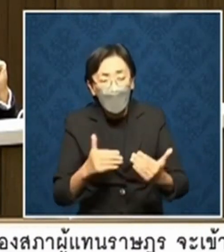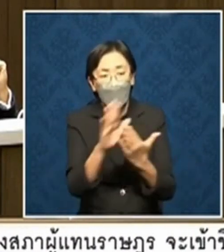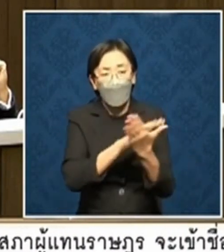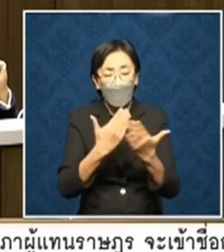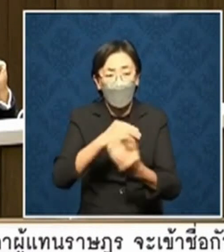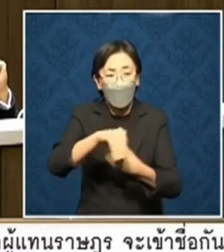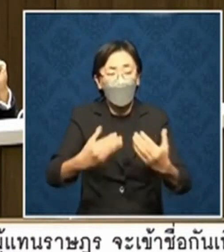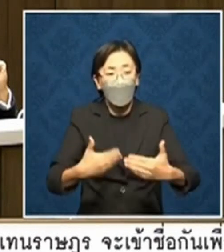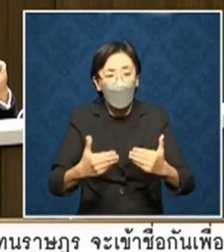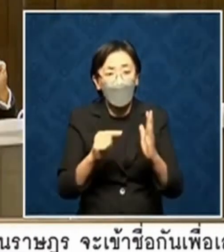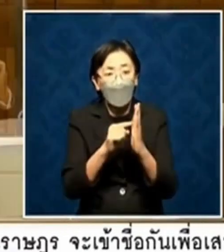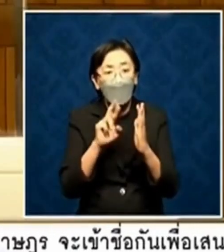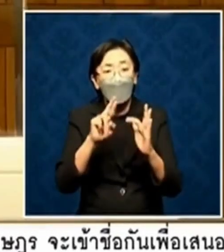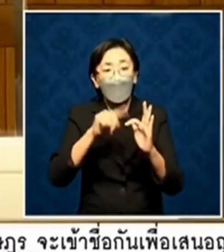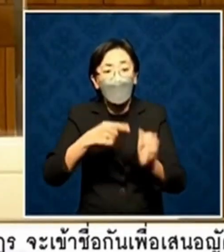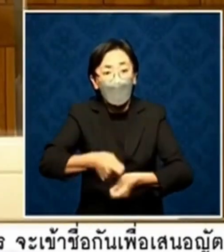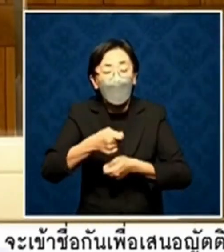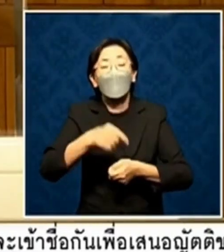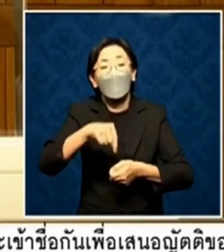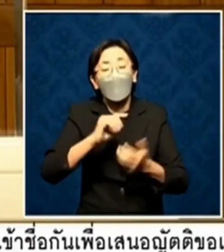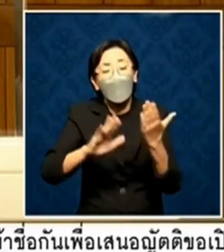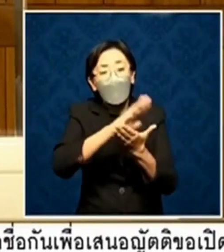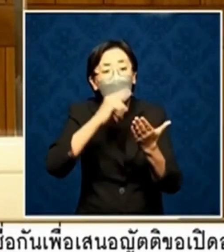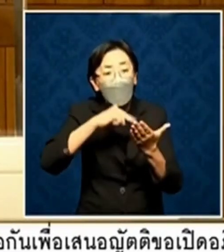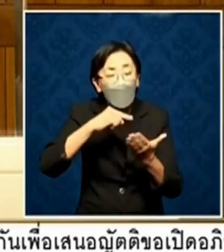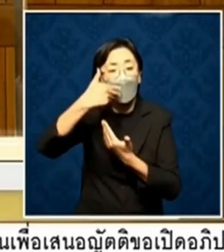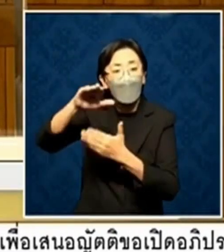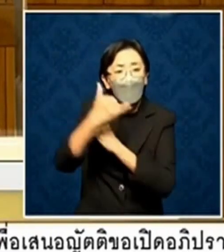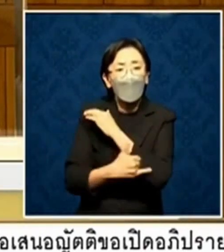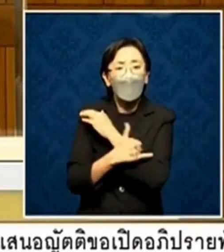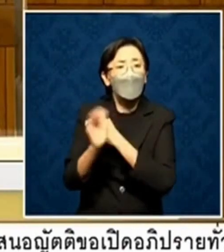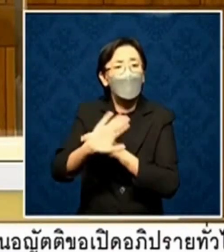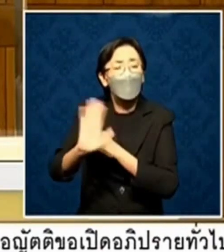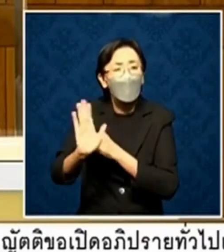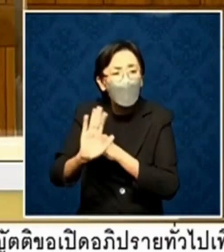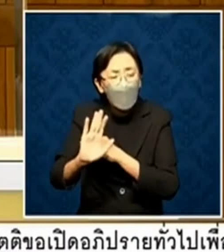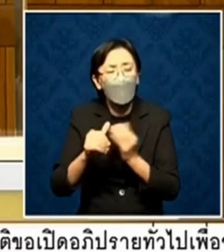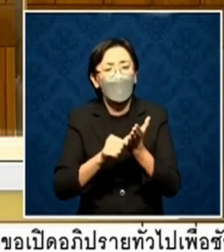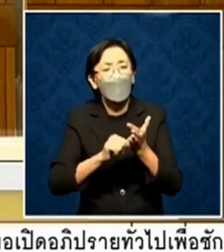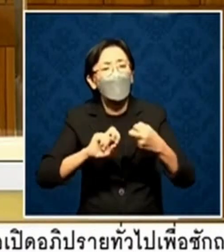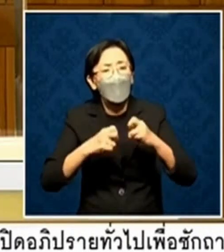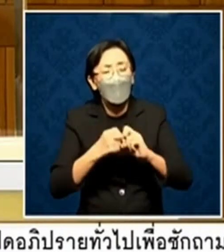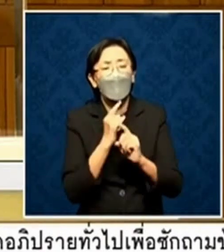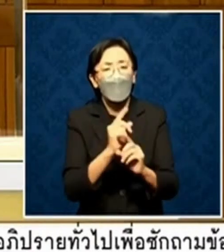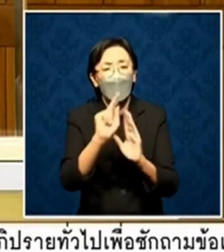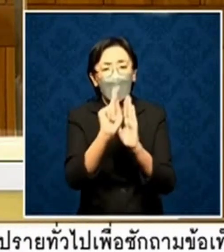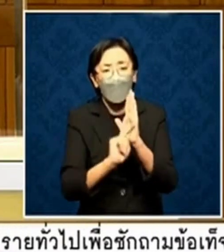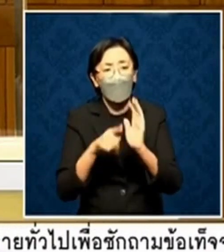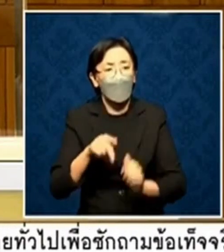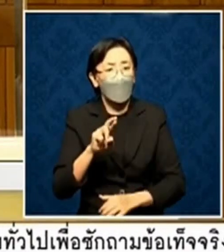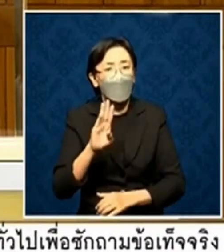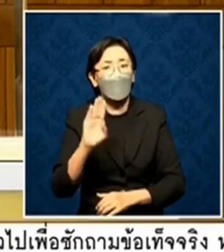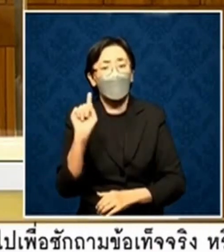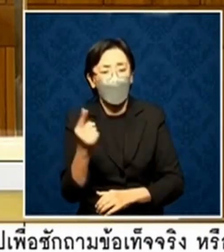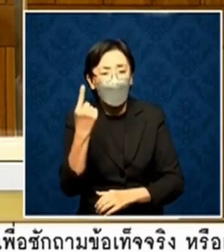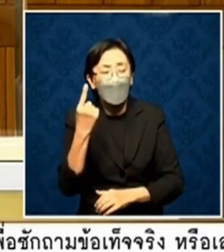าติยกสมบัติของชาติให้บริษัทเอกชนก็ตามอำเภอใจเนี่ยข้อกล่าวหานี้ถือเป็นการกล่าวหาตั้ง